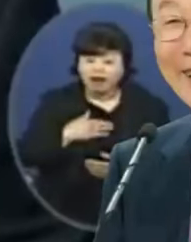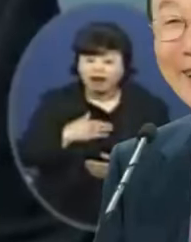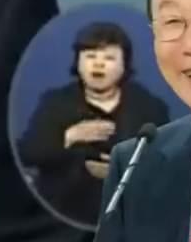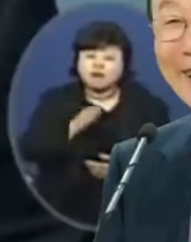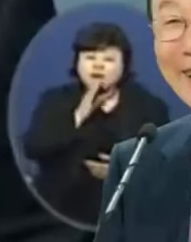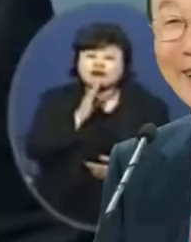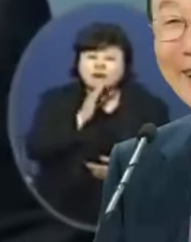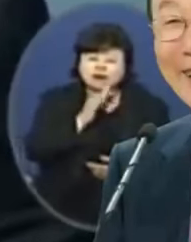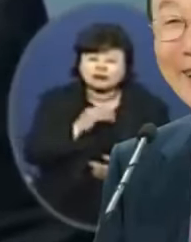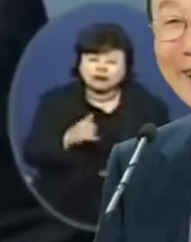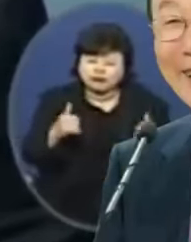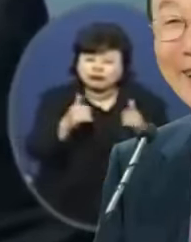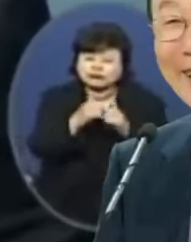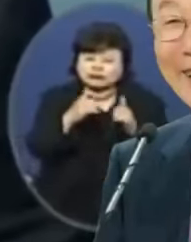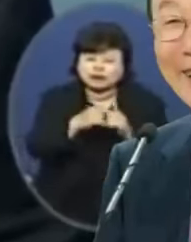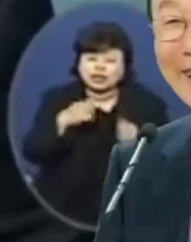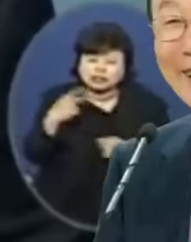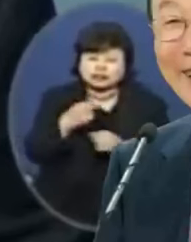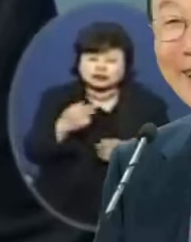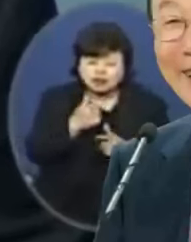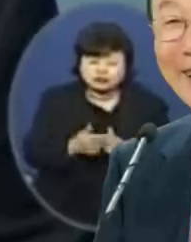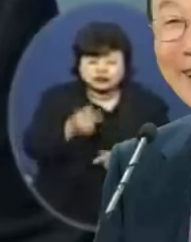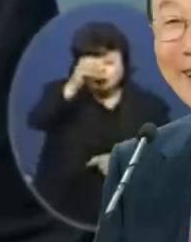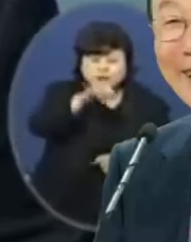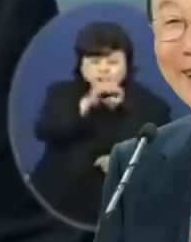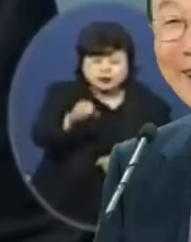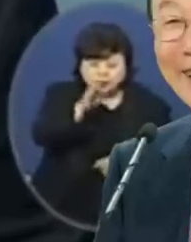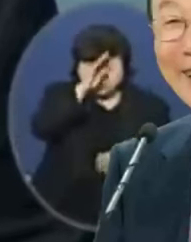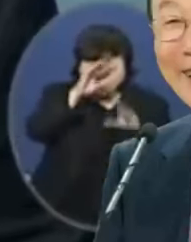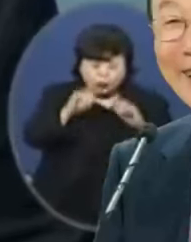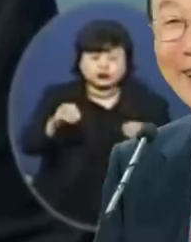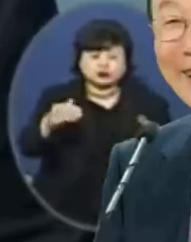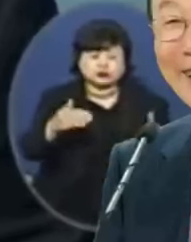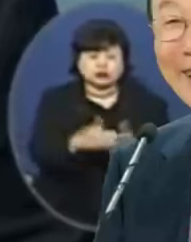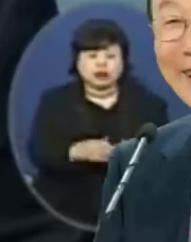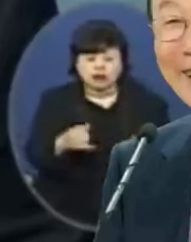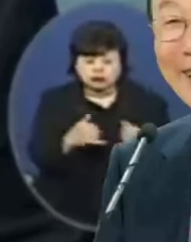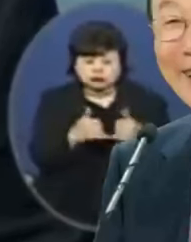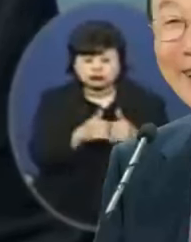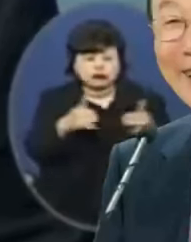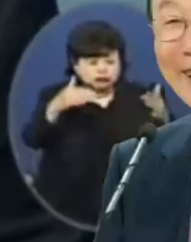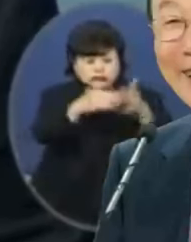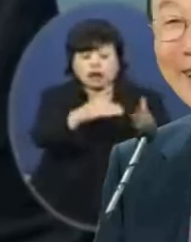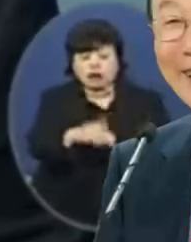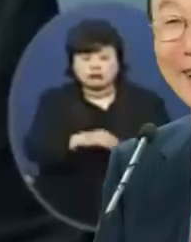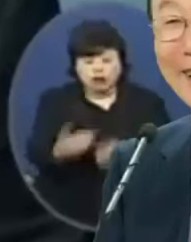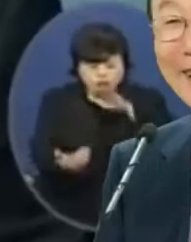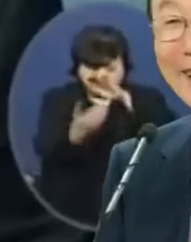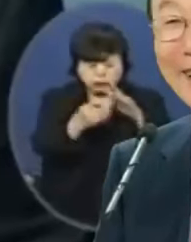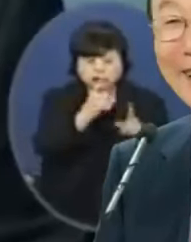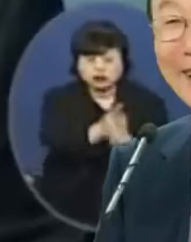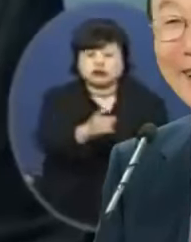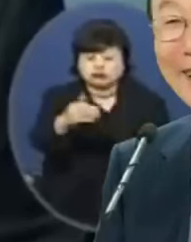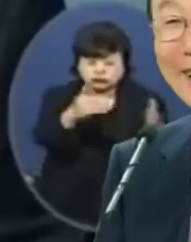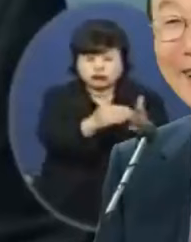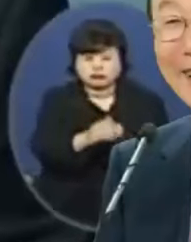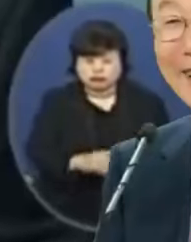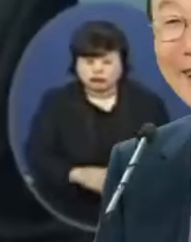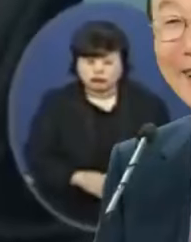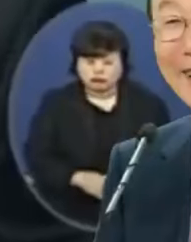맞았다 맞았다. 2000년 전에 예수님이 십자가에서 이미 나를 위해서 싸워서 전쟁은 다 이루었다 이게 나왔는데 지금